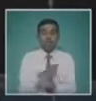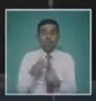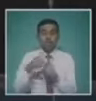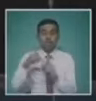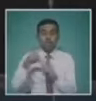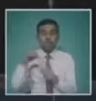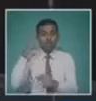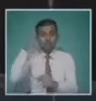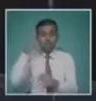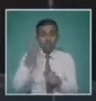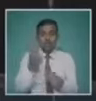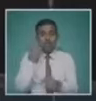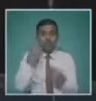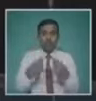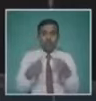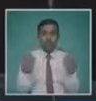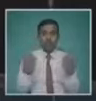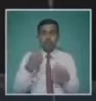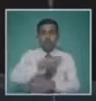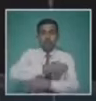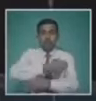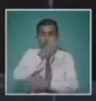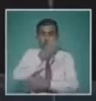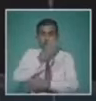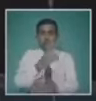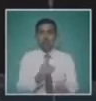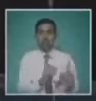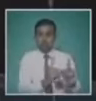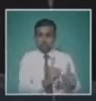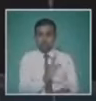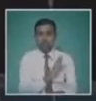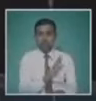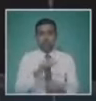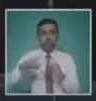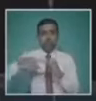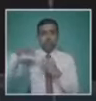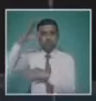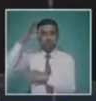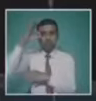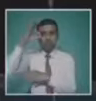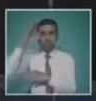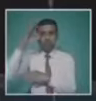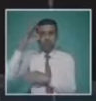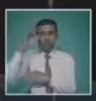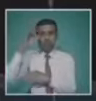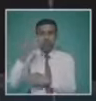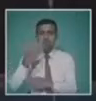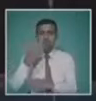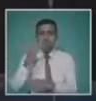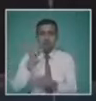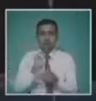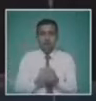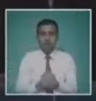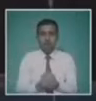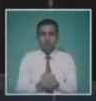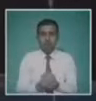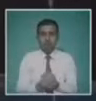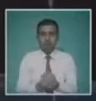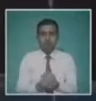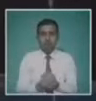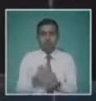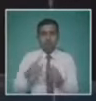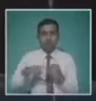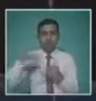වෙනස්. ඒගොල්ලෝ කියන්නේ ජාතික අධ්‍යාපන ආයතනය එහෙම තියෙන්න අරින්නේ. ඒගොල්ලන්ට විශ්වවිද්‍යාලවලට තියෙන සූසුකම් ටික තියෙනවා.